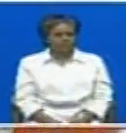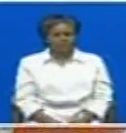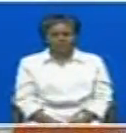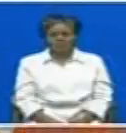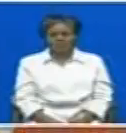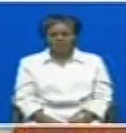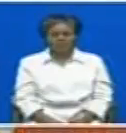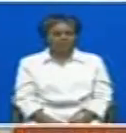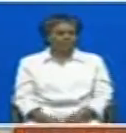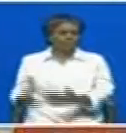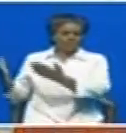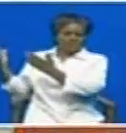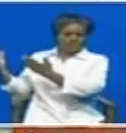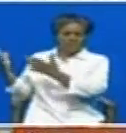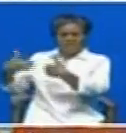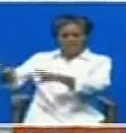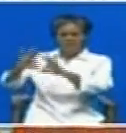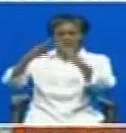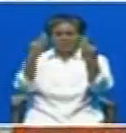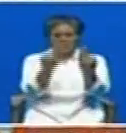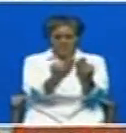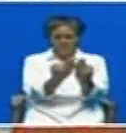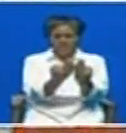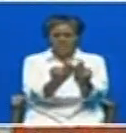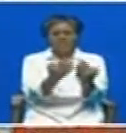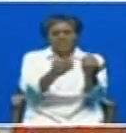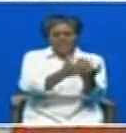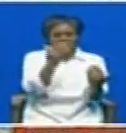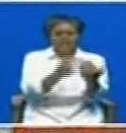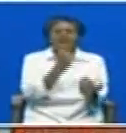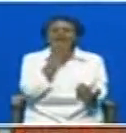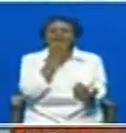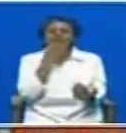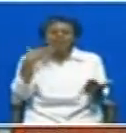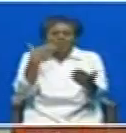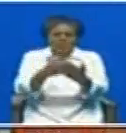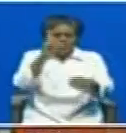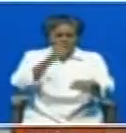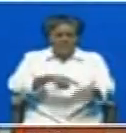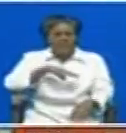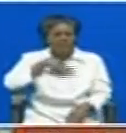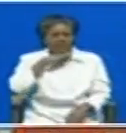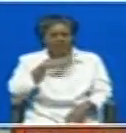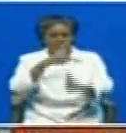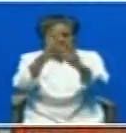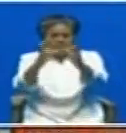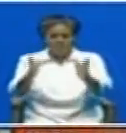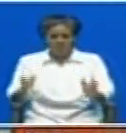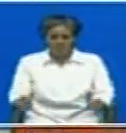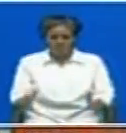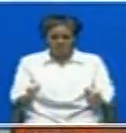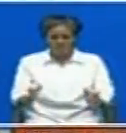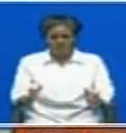hapa ndipo alipoiacha familia ya vijakazi Wa kenyatta Hadi kufa kwake lofti matambo